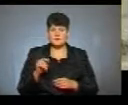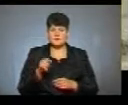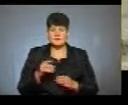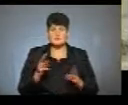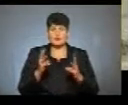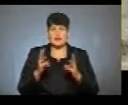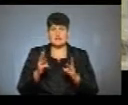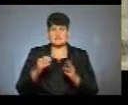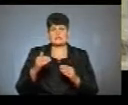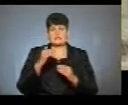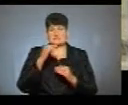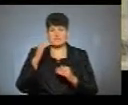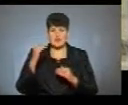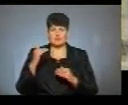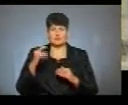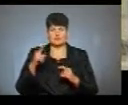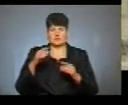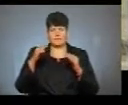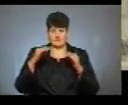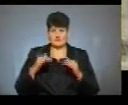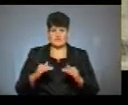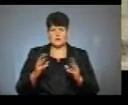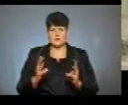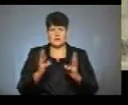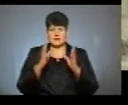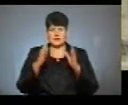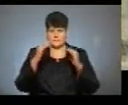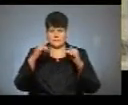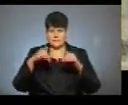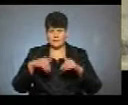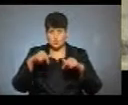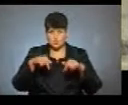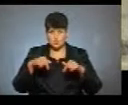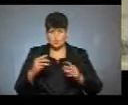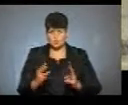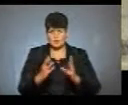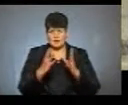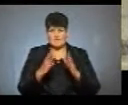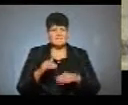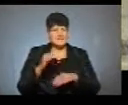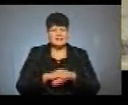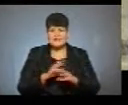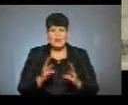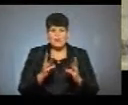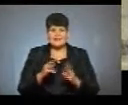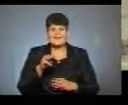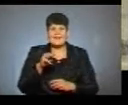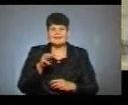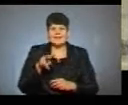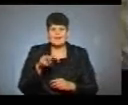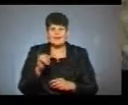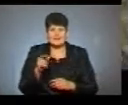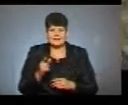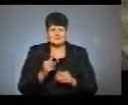загорається зверху, а тоді йде вниз горіння. І йде горіння внизу, фактично не горіння, а він тліє,